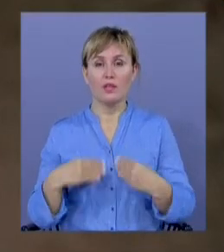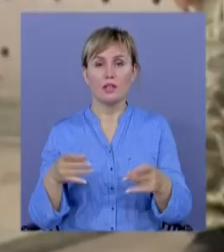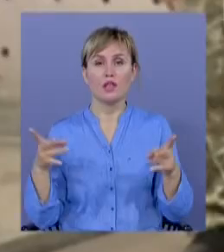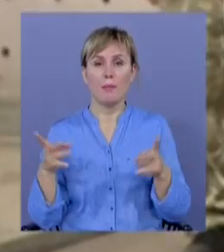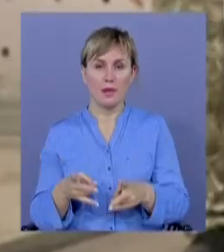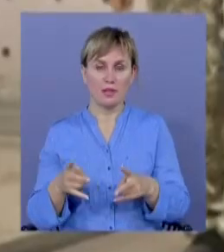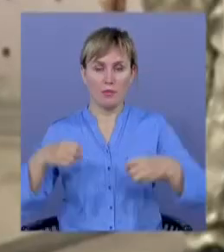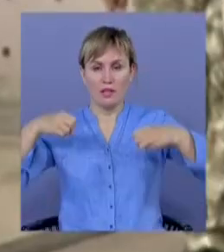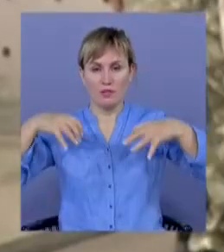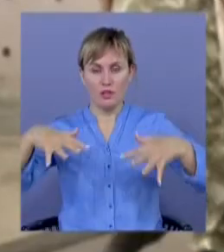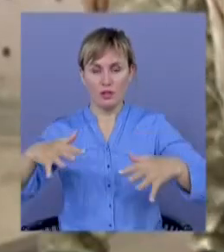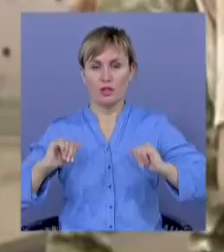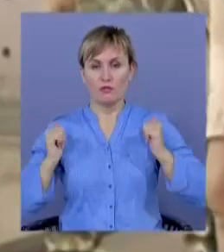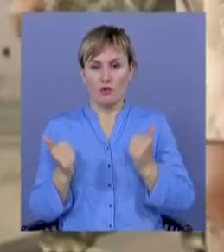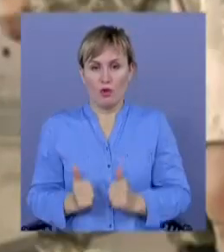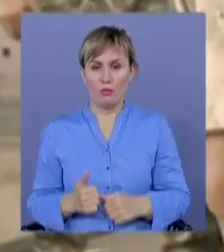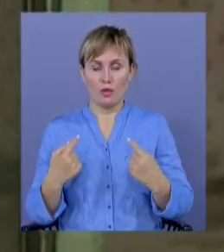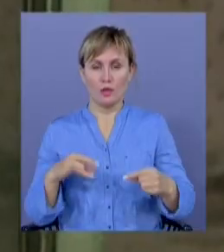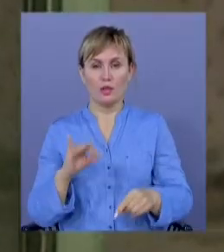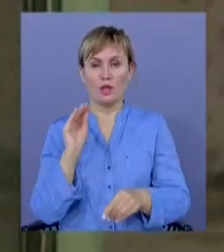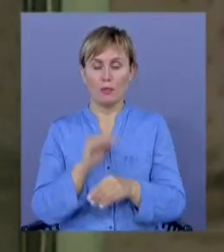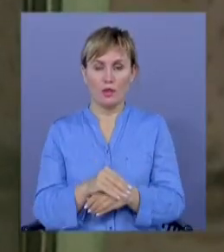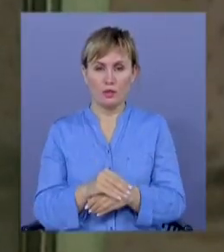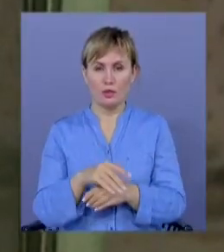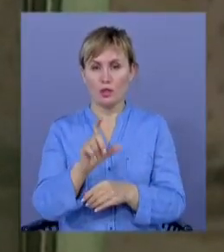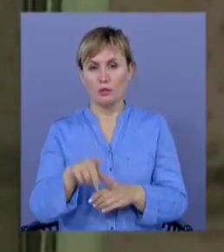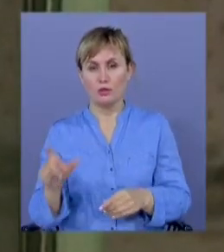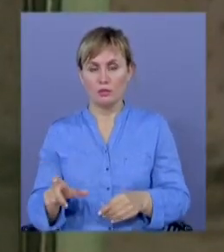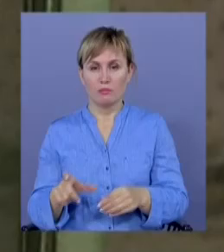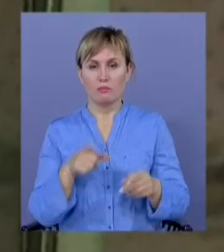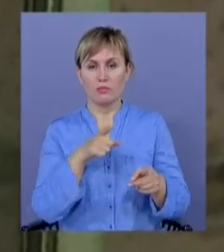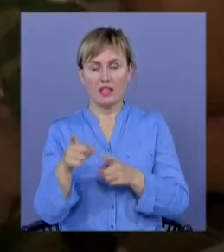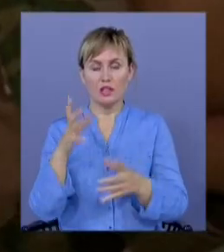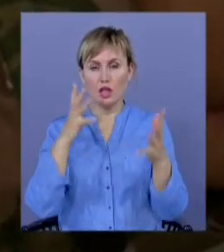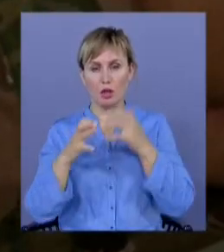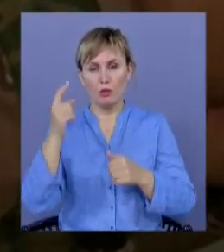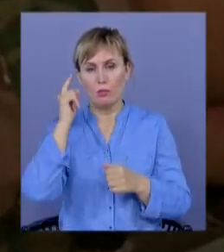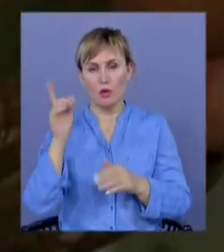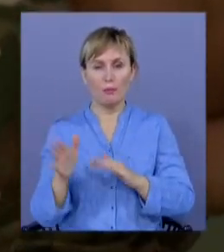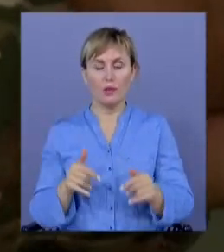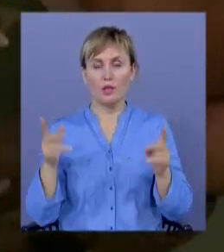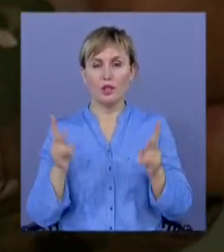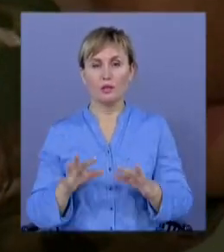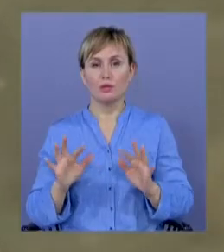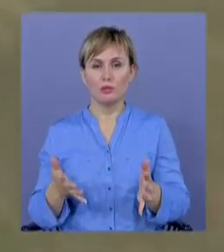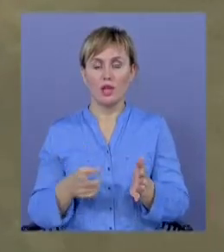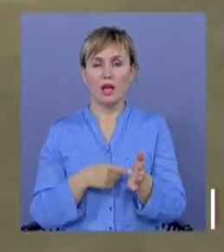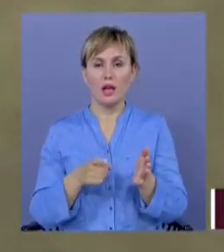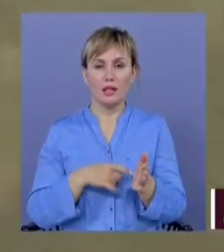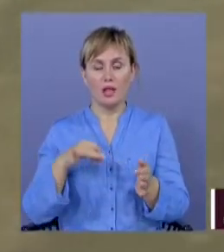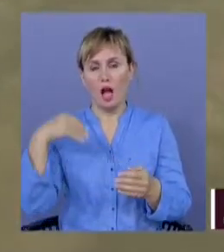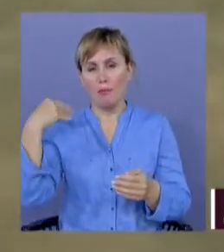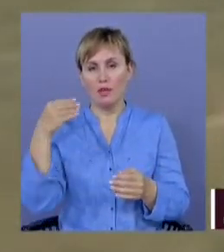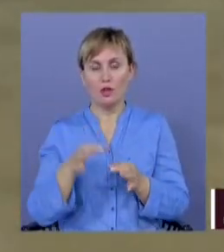необходимое оснащение – бронежилеты и форму. О дополнительном вооружении сотрудников в охотзоопроме всерьез задумались после трагических случаев в Карагандинской и